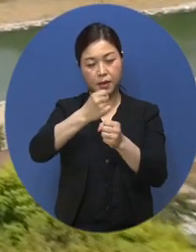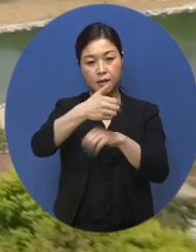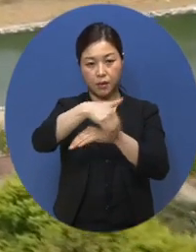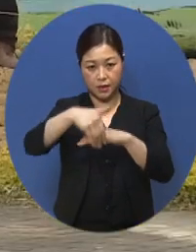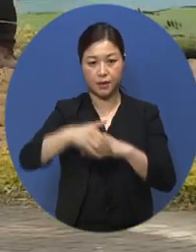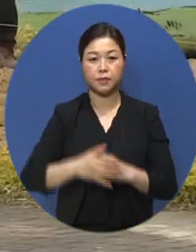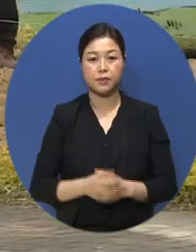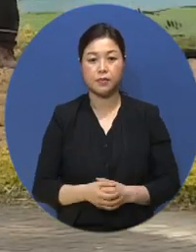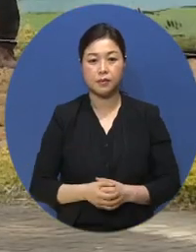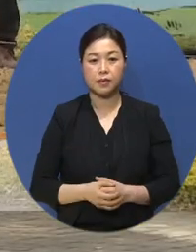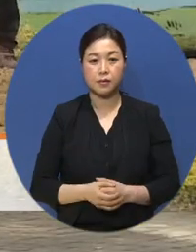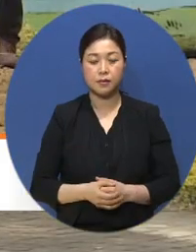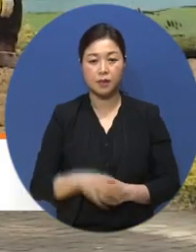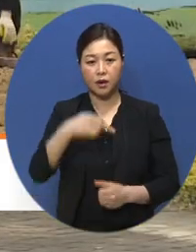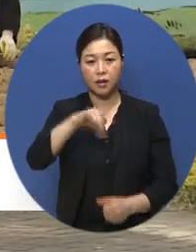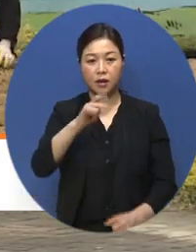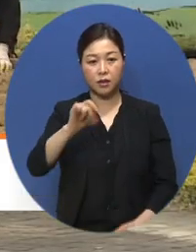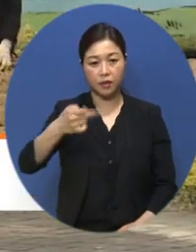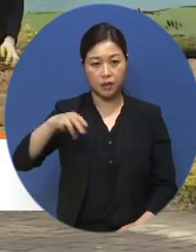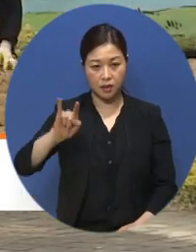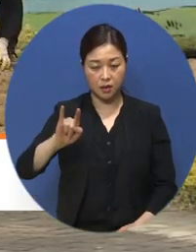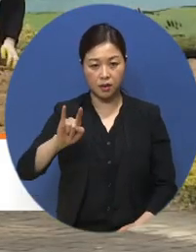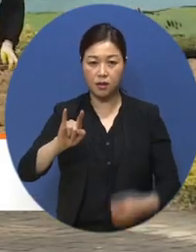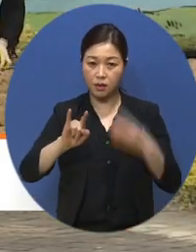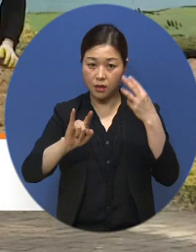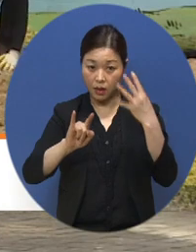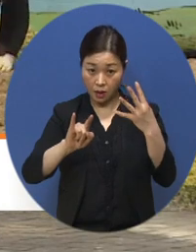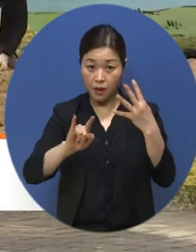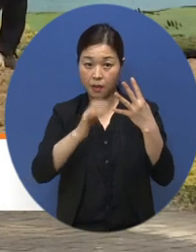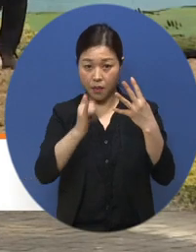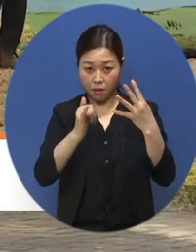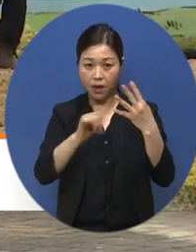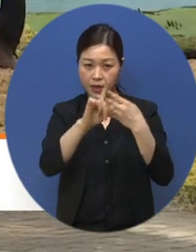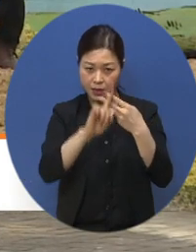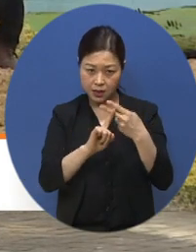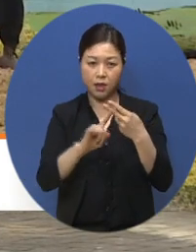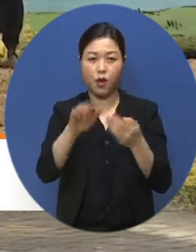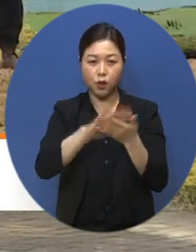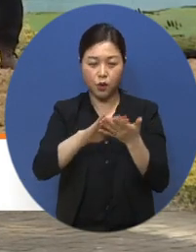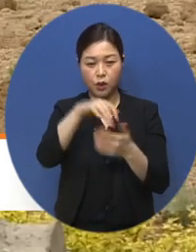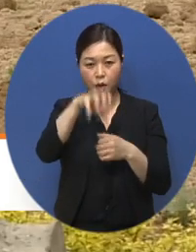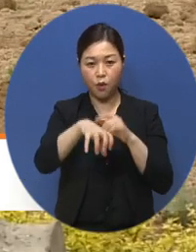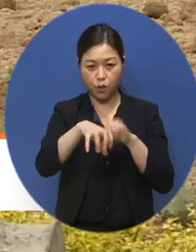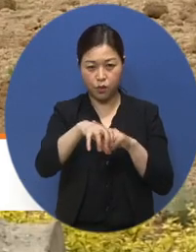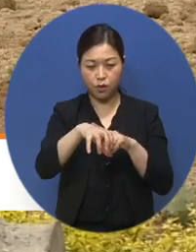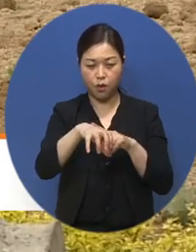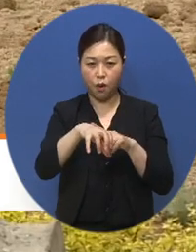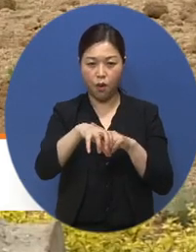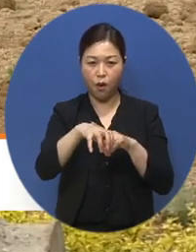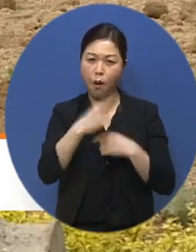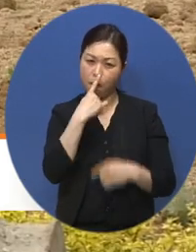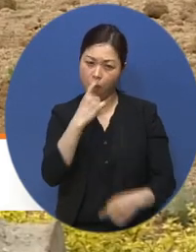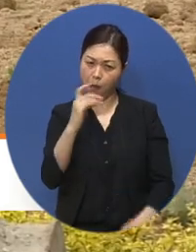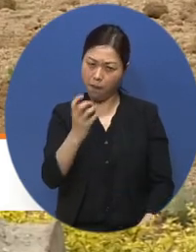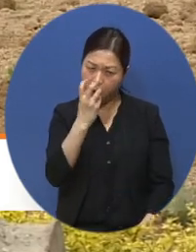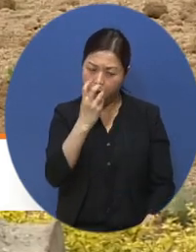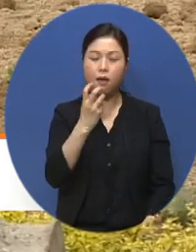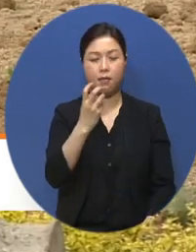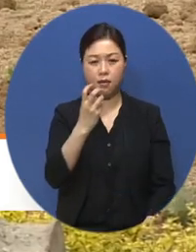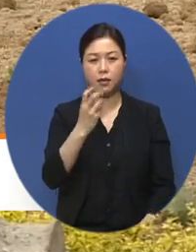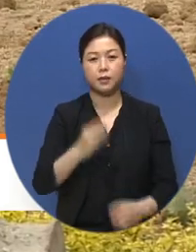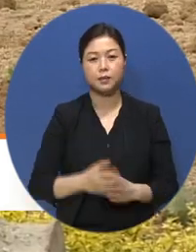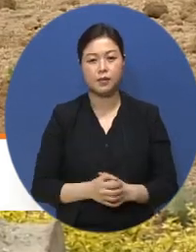계획입니다. 사선대는 네 명의 신선이 놀던 곳이라는 뜻으로 빼어난 경관이 으뜸이라는 평가를